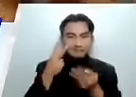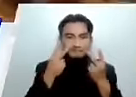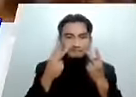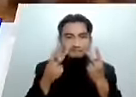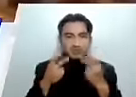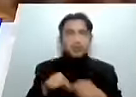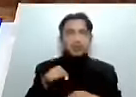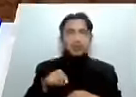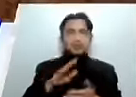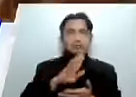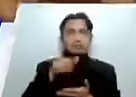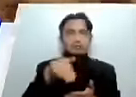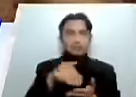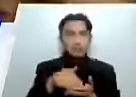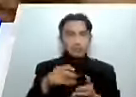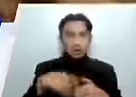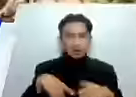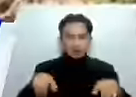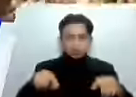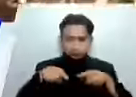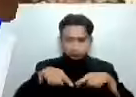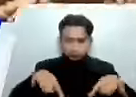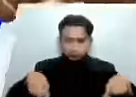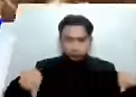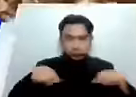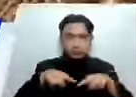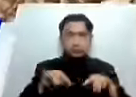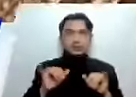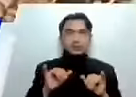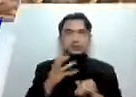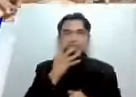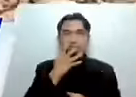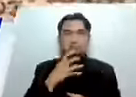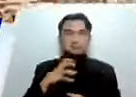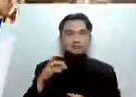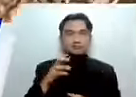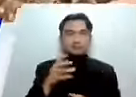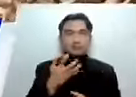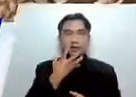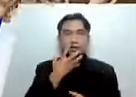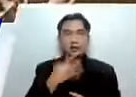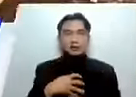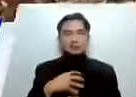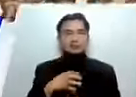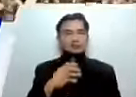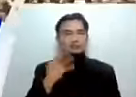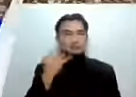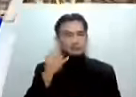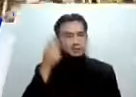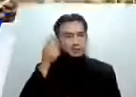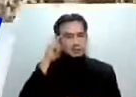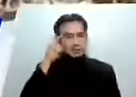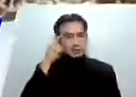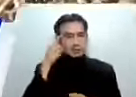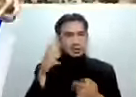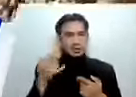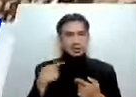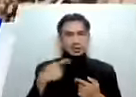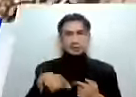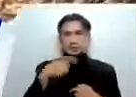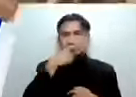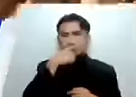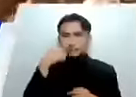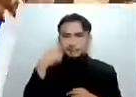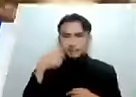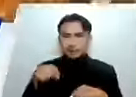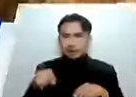isang butas na animoy hot springs sa laki. Ang ipinagtataka ng may-ari, kapag natutuyo ang gilid ng mga butas, may